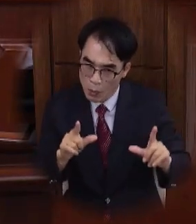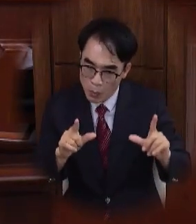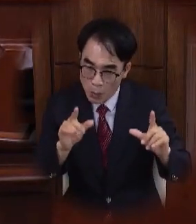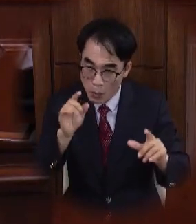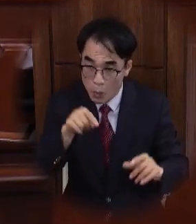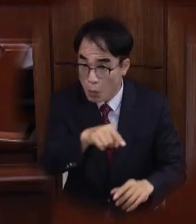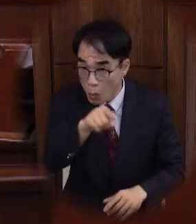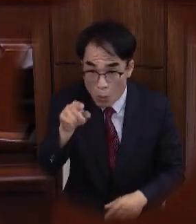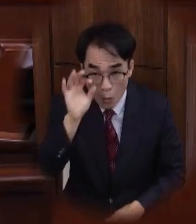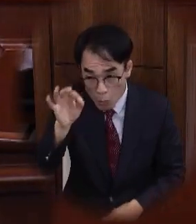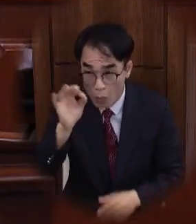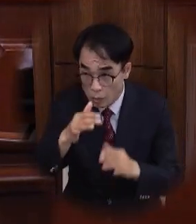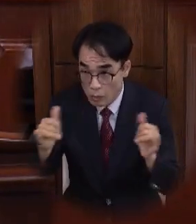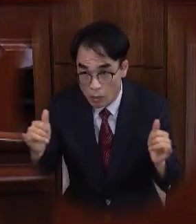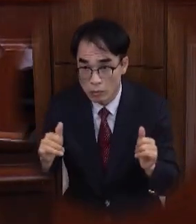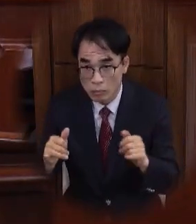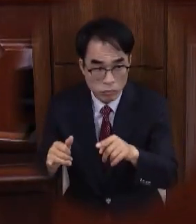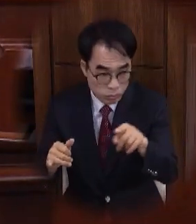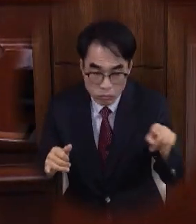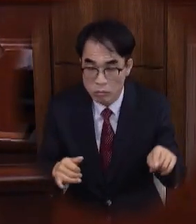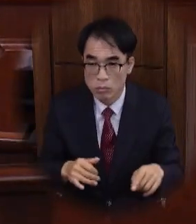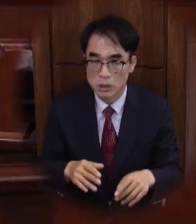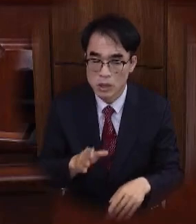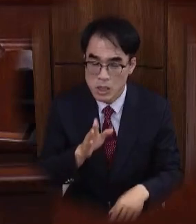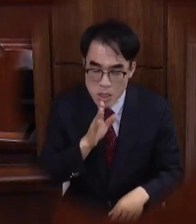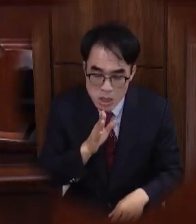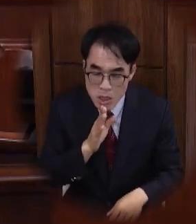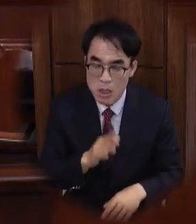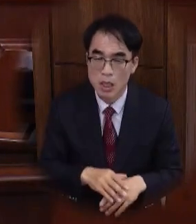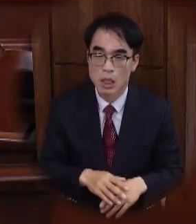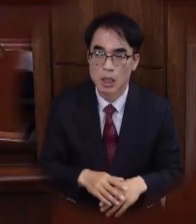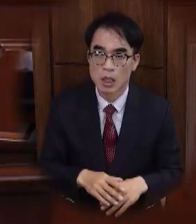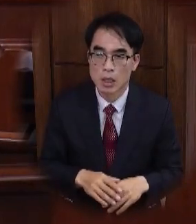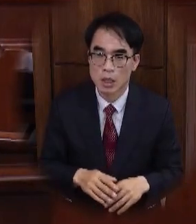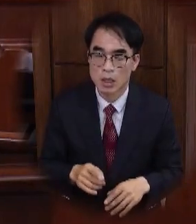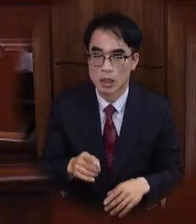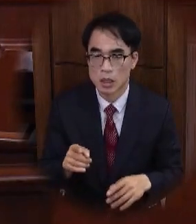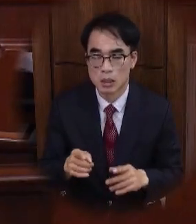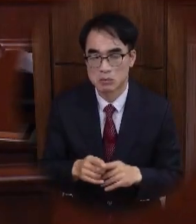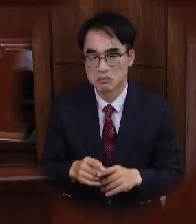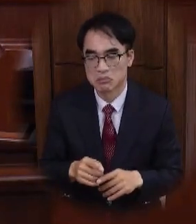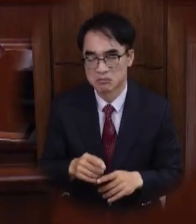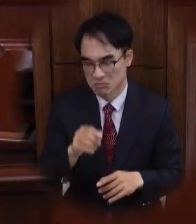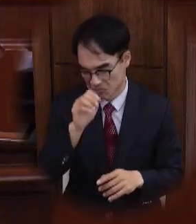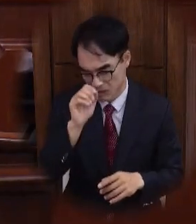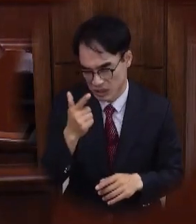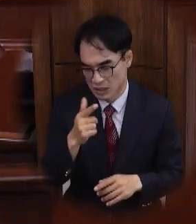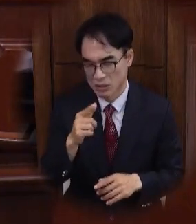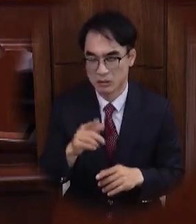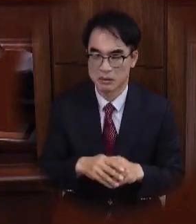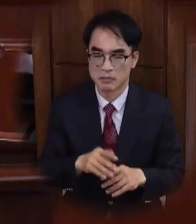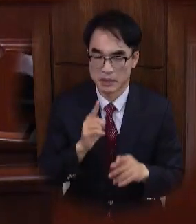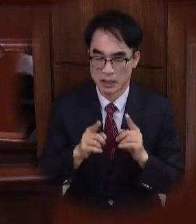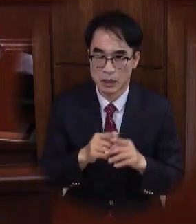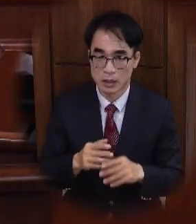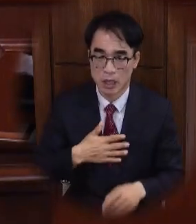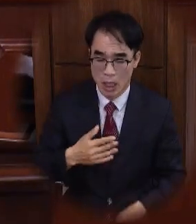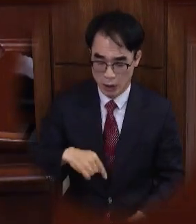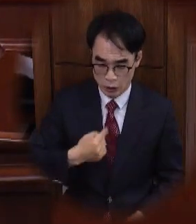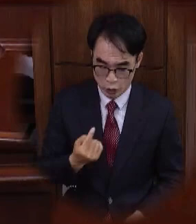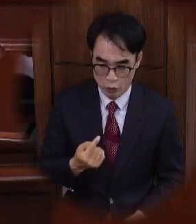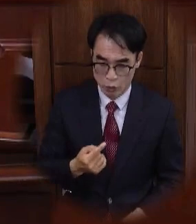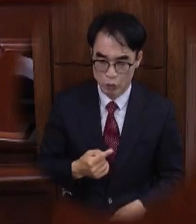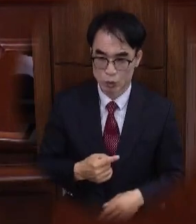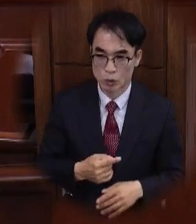분들에게 물어보면 참으로 정말로 구하는 평들을 남겼습니다 자기 스스로